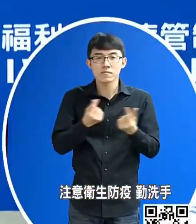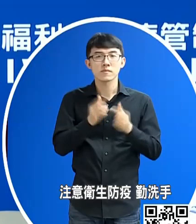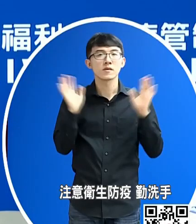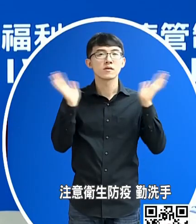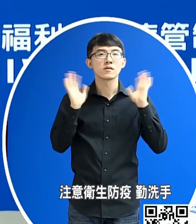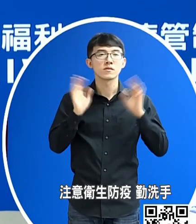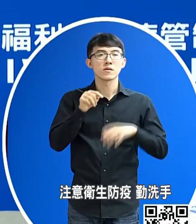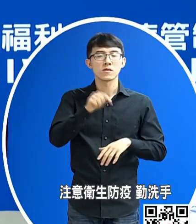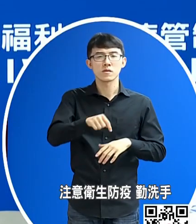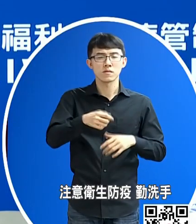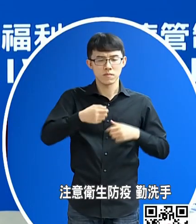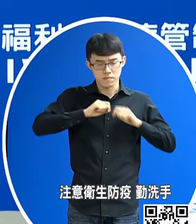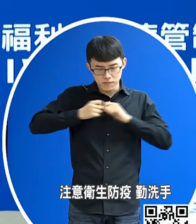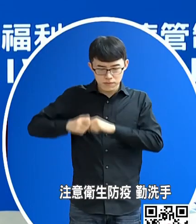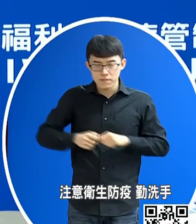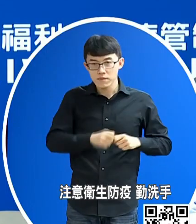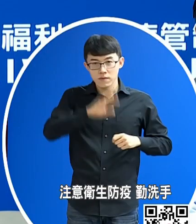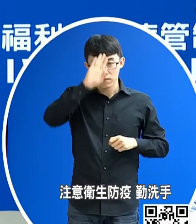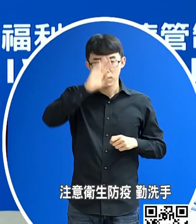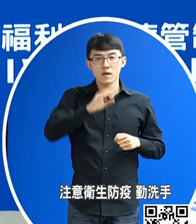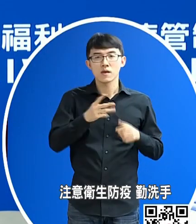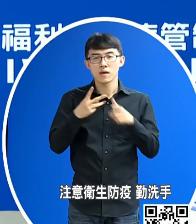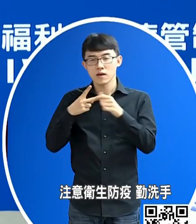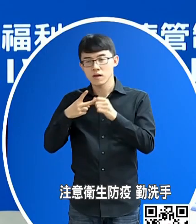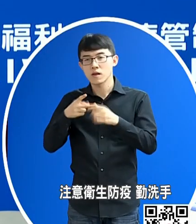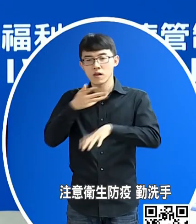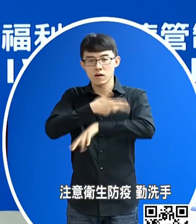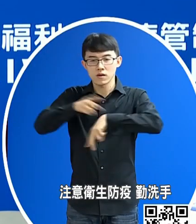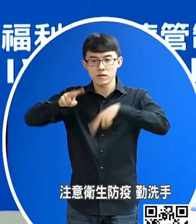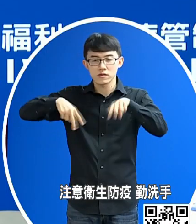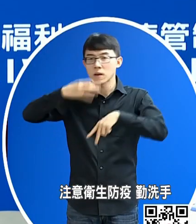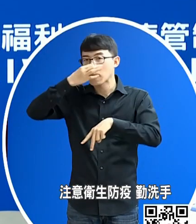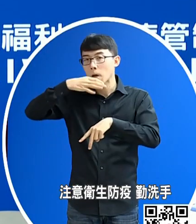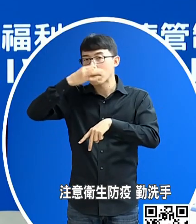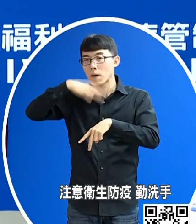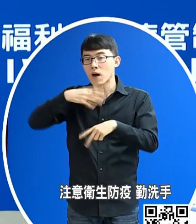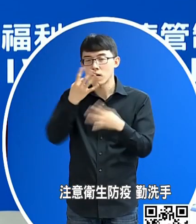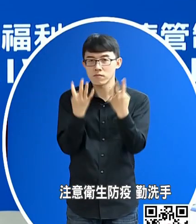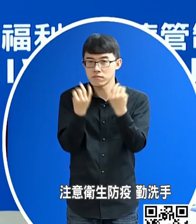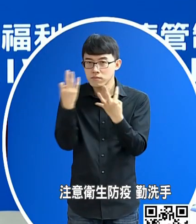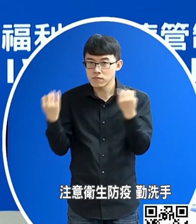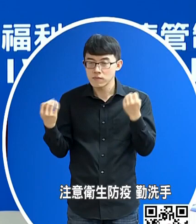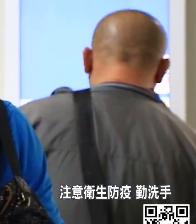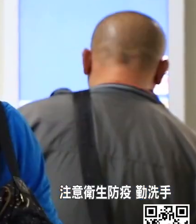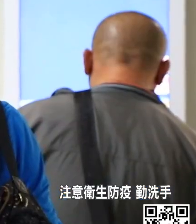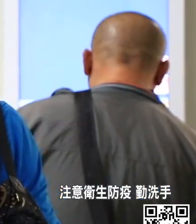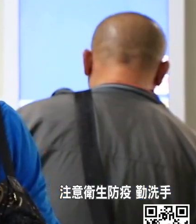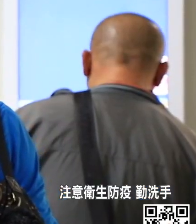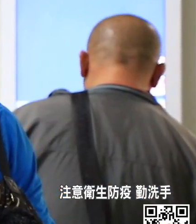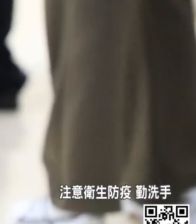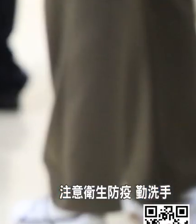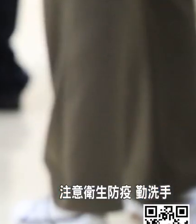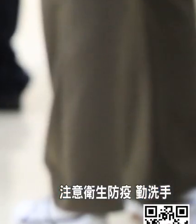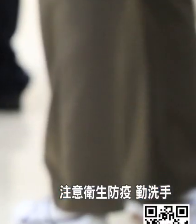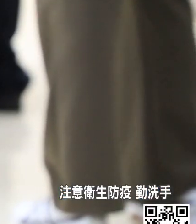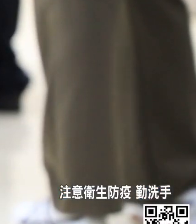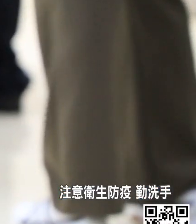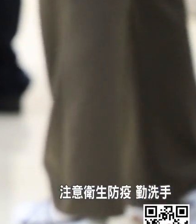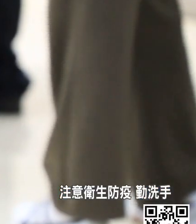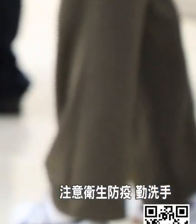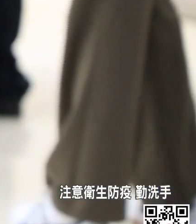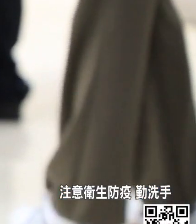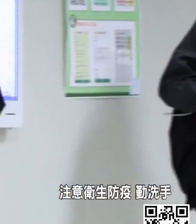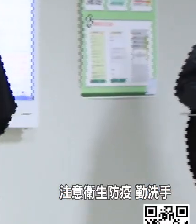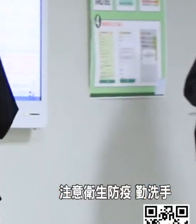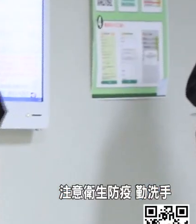啊，还有就是这个流感的部分，好，那这些都跟口罩有关系。 不敢大意，因为变异株仍是